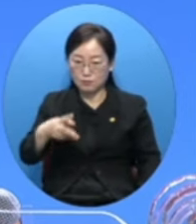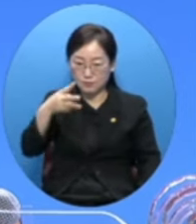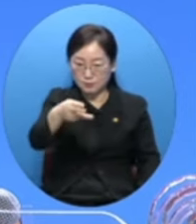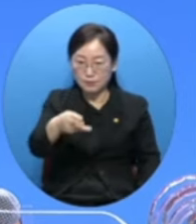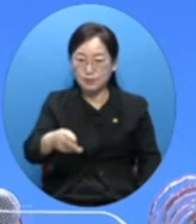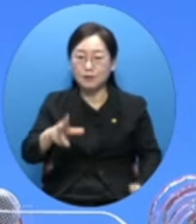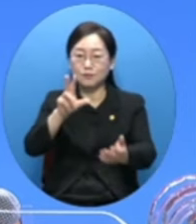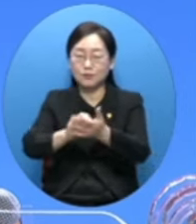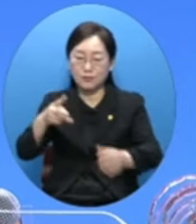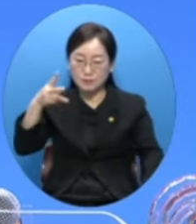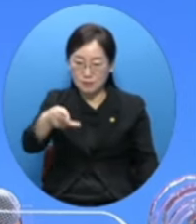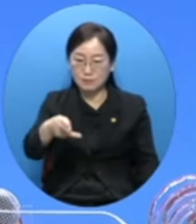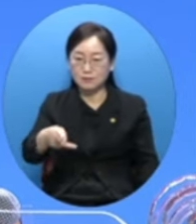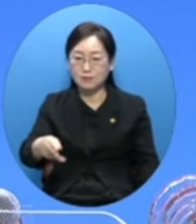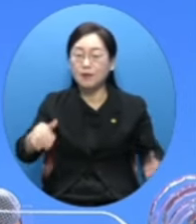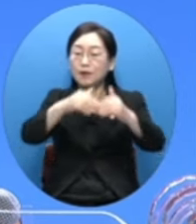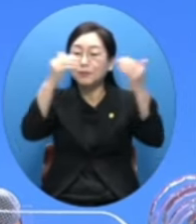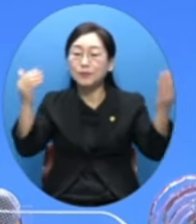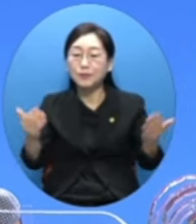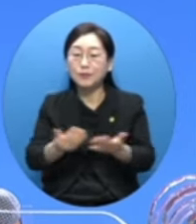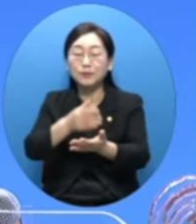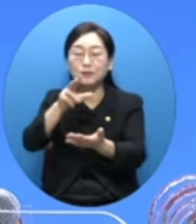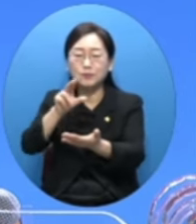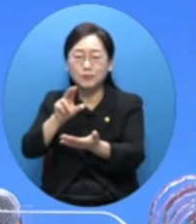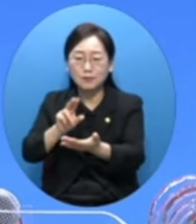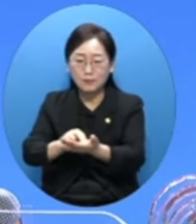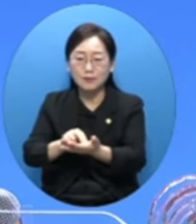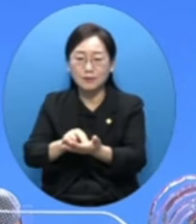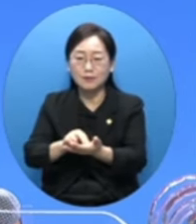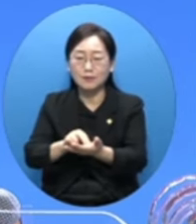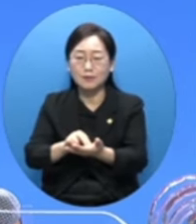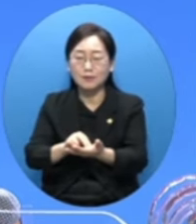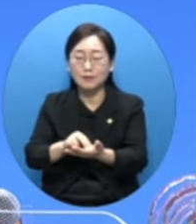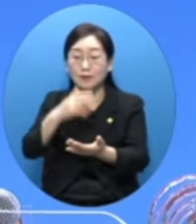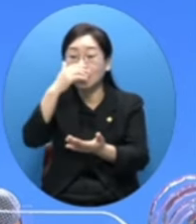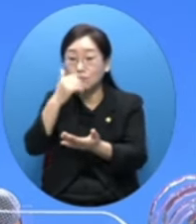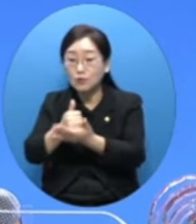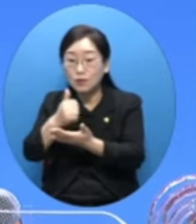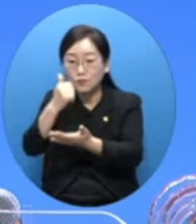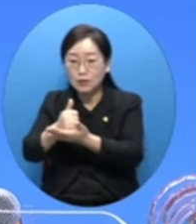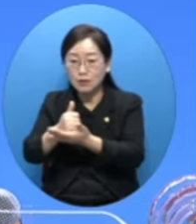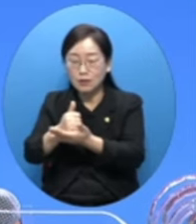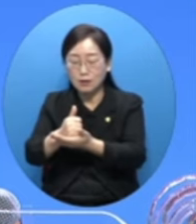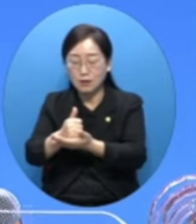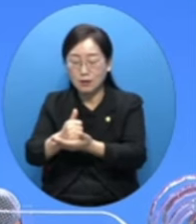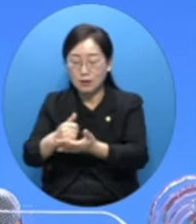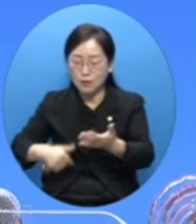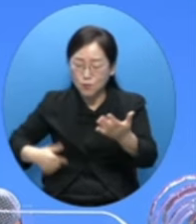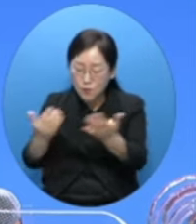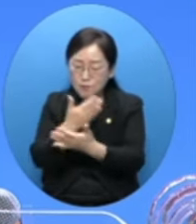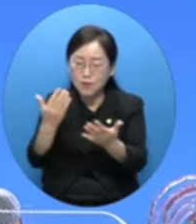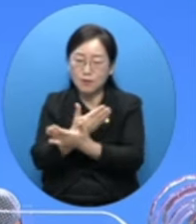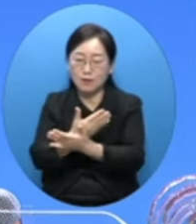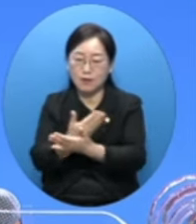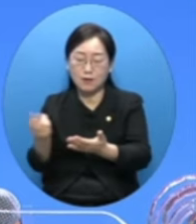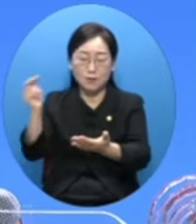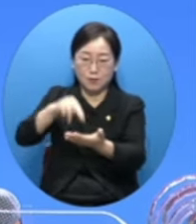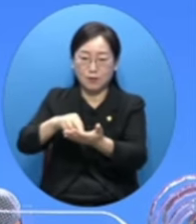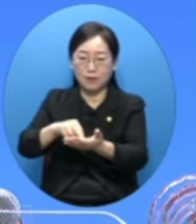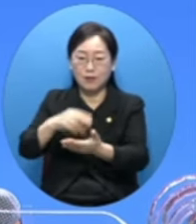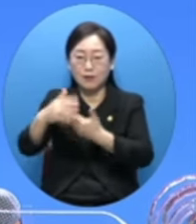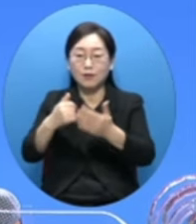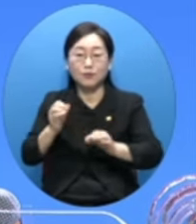일어나라. 우리의 모든 문제와 죄를 주 앞에 회개하고 일어날 때 하나님께서 놀라운